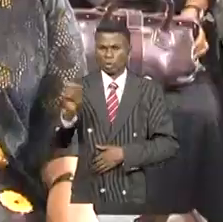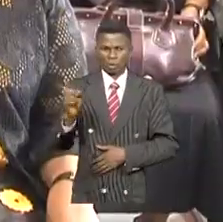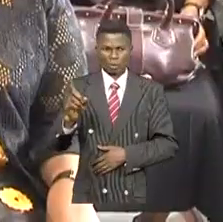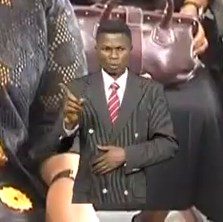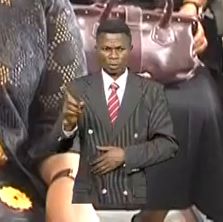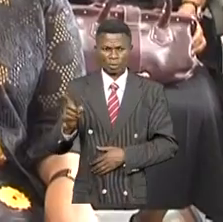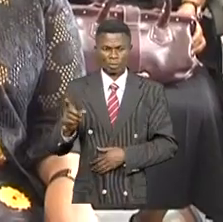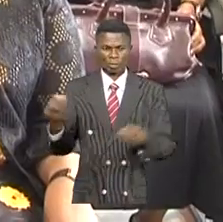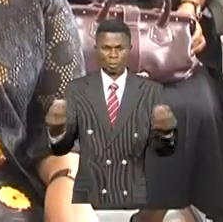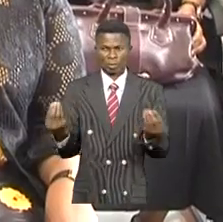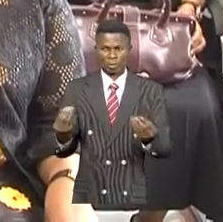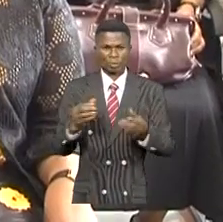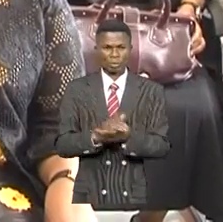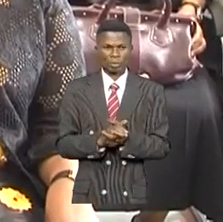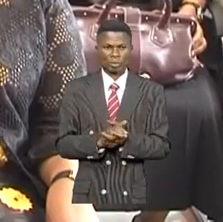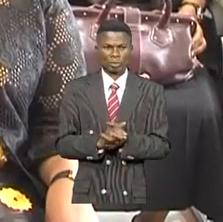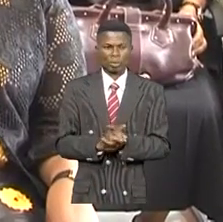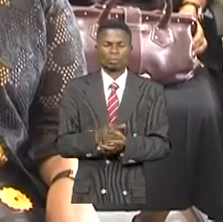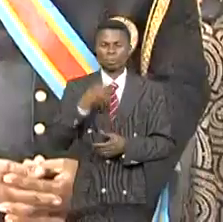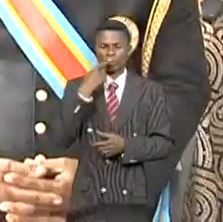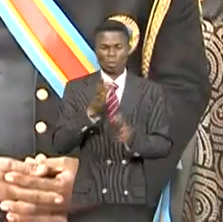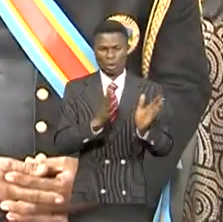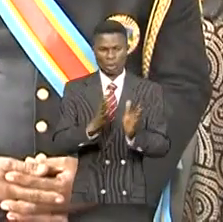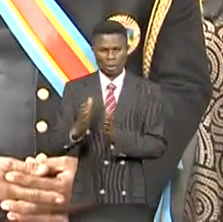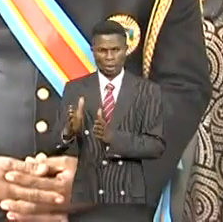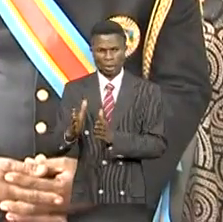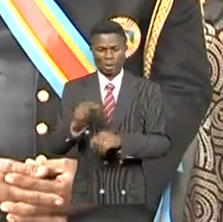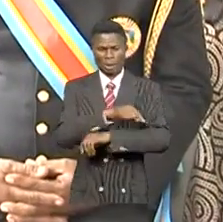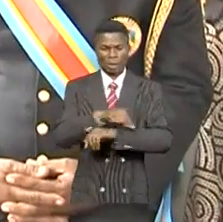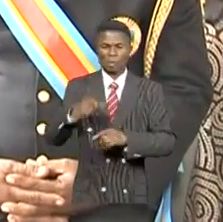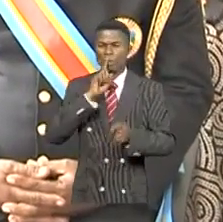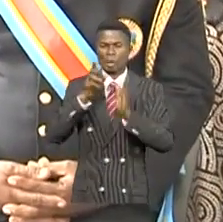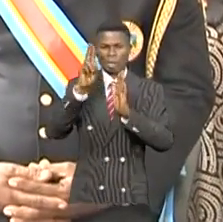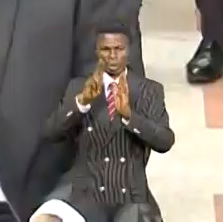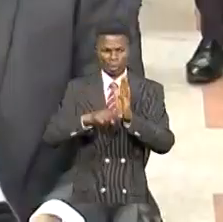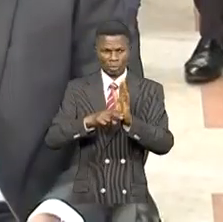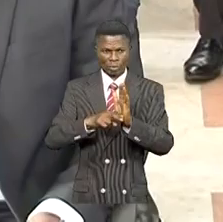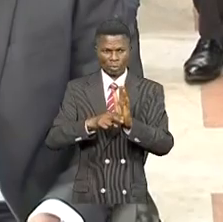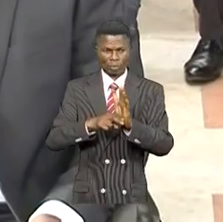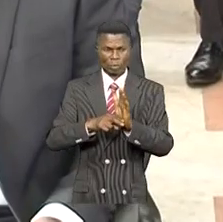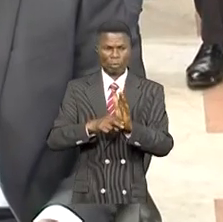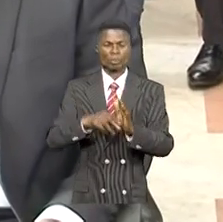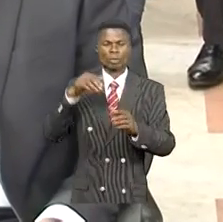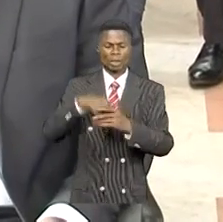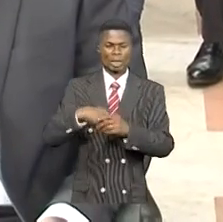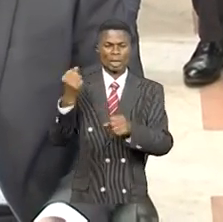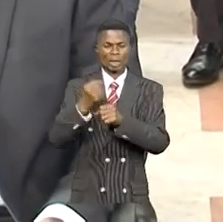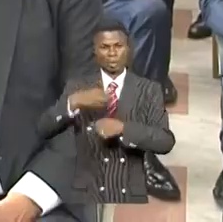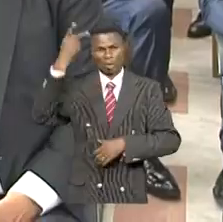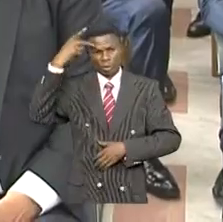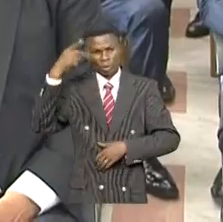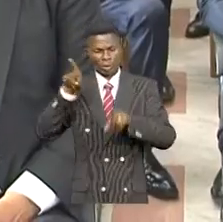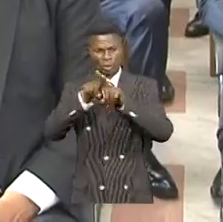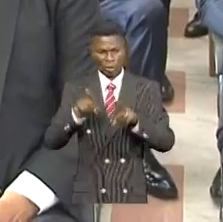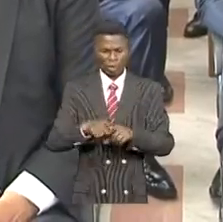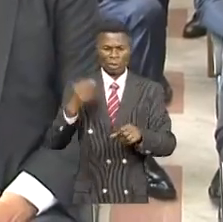su être indispensable à l'institution parlementaire qu'à toute la classe politique, tant il a